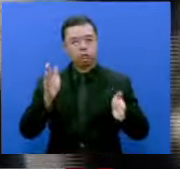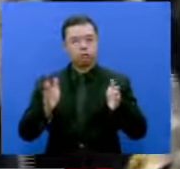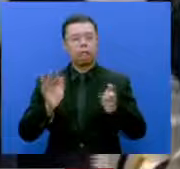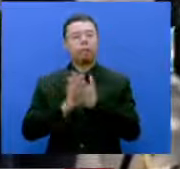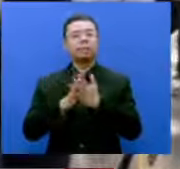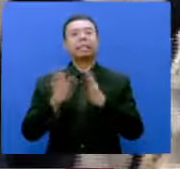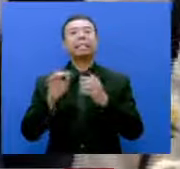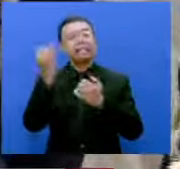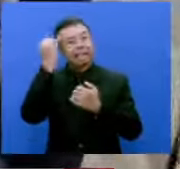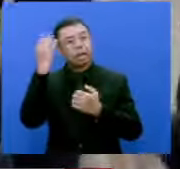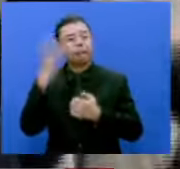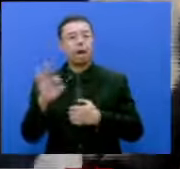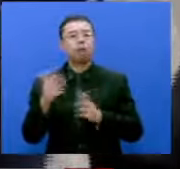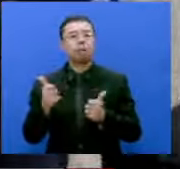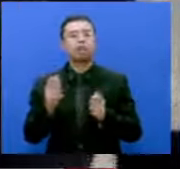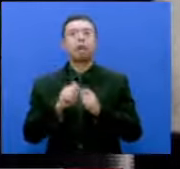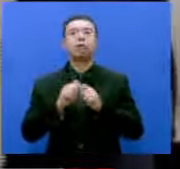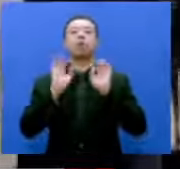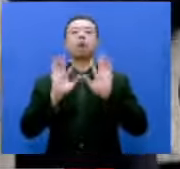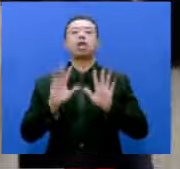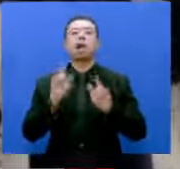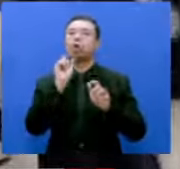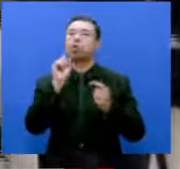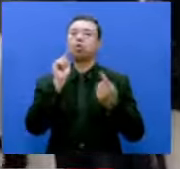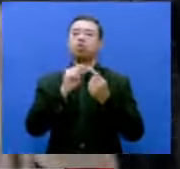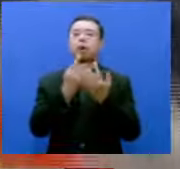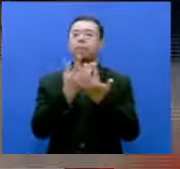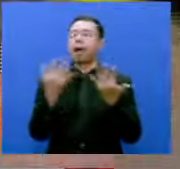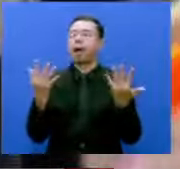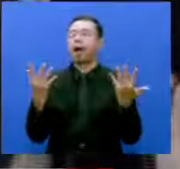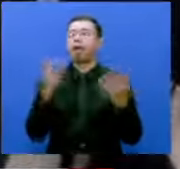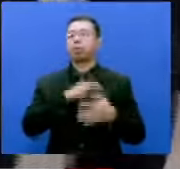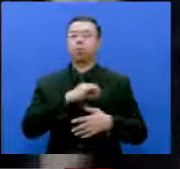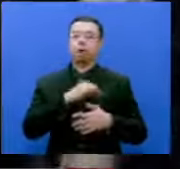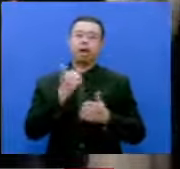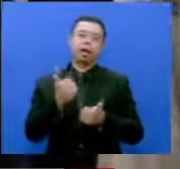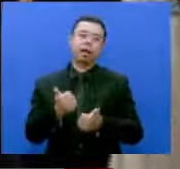ini diharapkan dapat diproduksi massal serta bermanfaat bagi masyarakat luas.